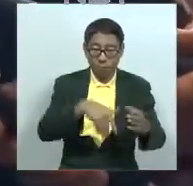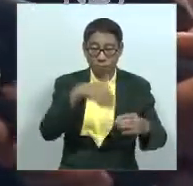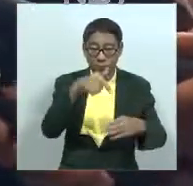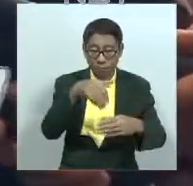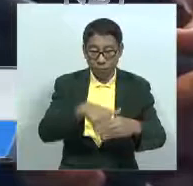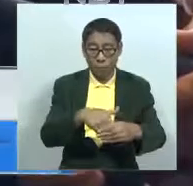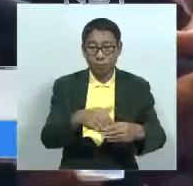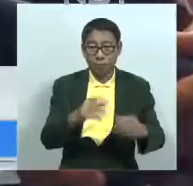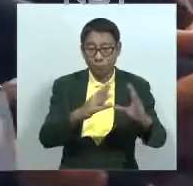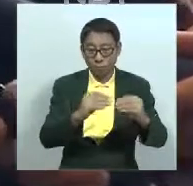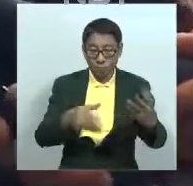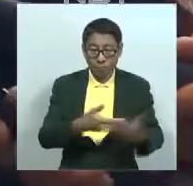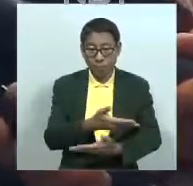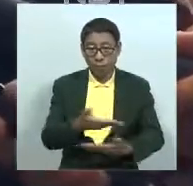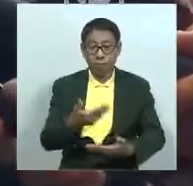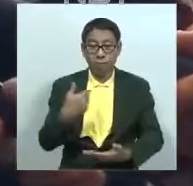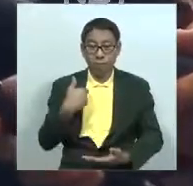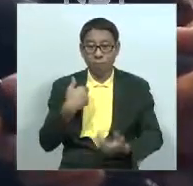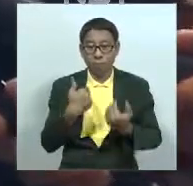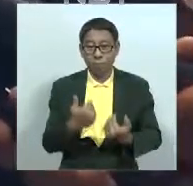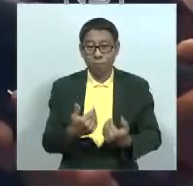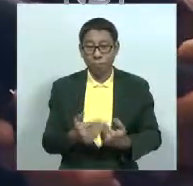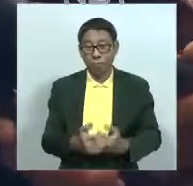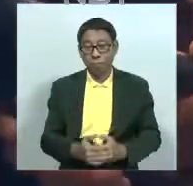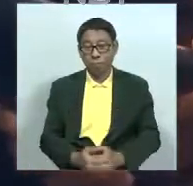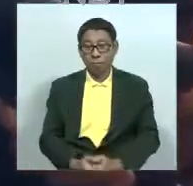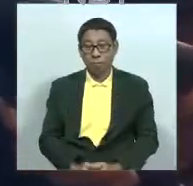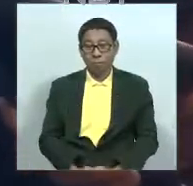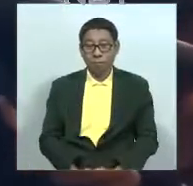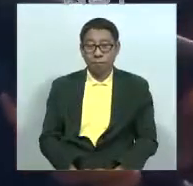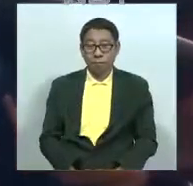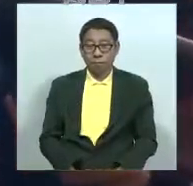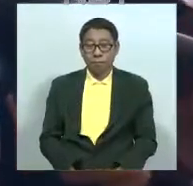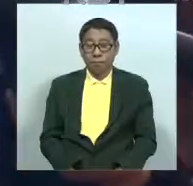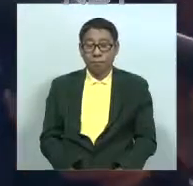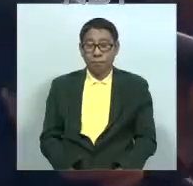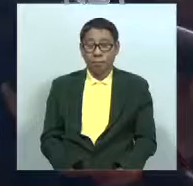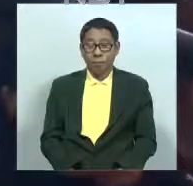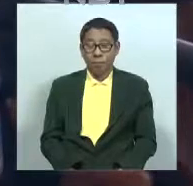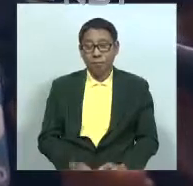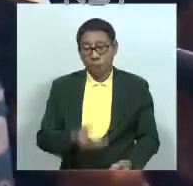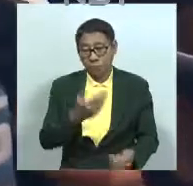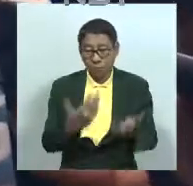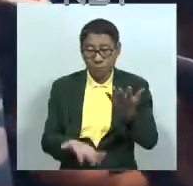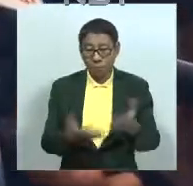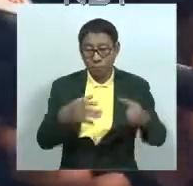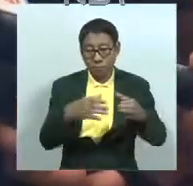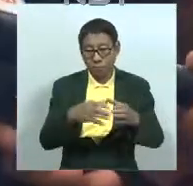ที่เป็นส.ส.ปาร์ตี้ลิสต์นี่ค่ะคือจะออกอะไรอย่างเงี้ย ค่ะอันนั้นแล้วแต่ละพร